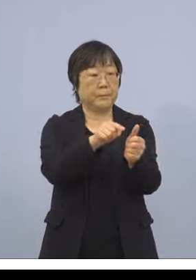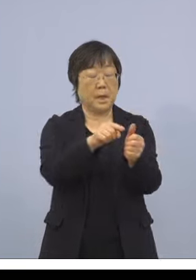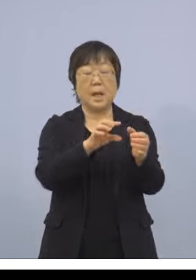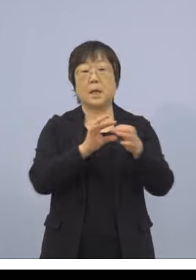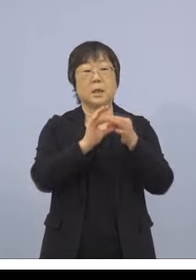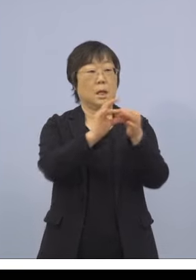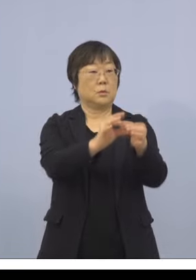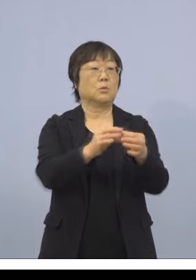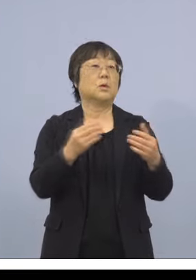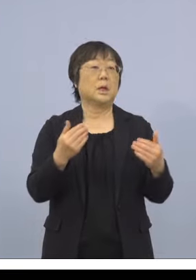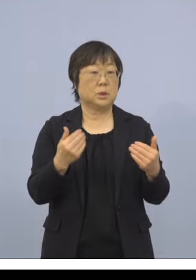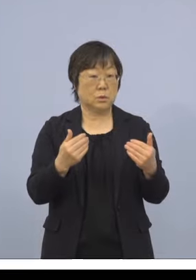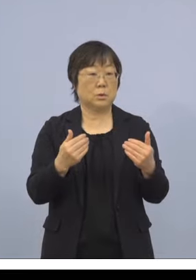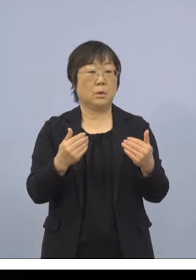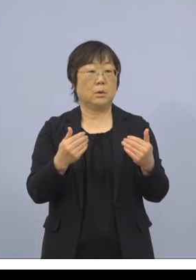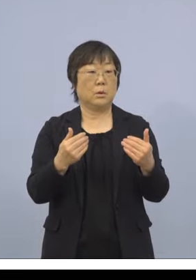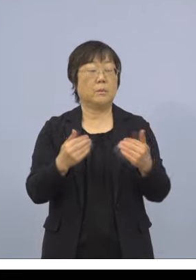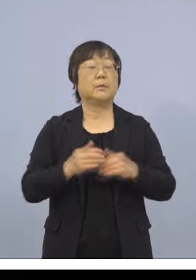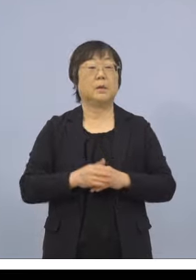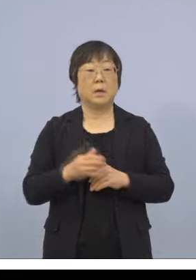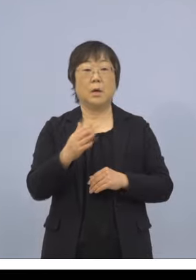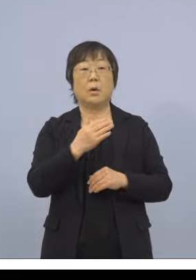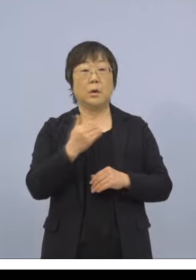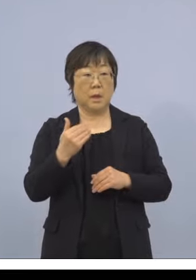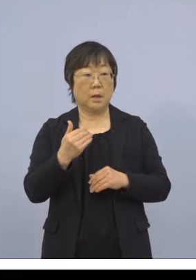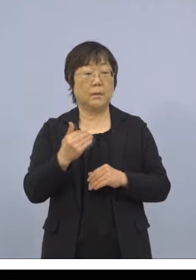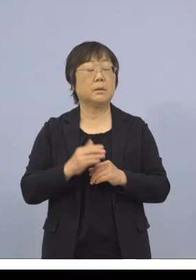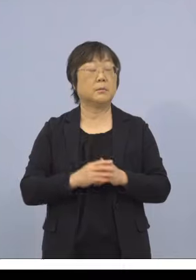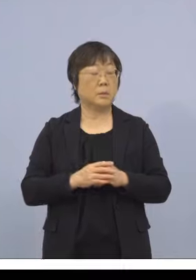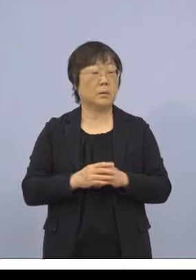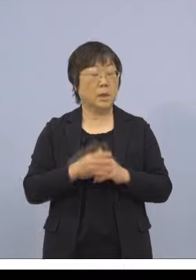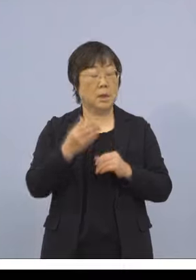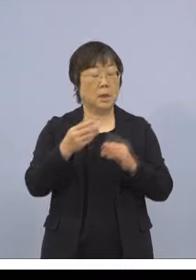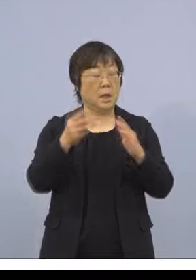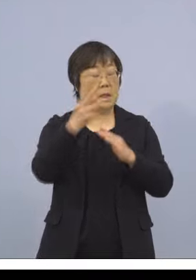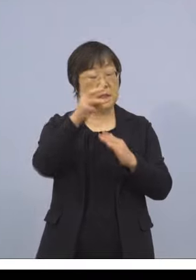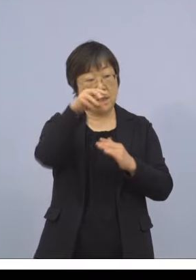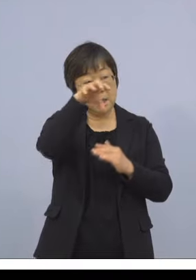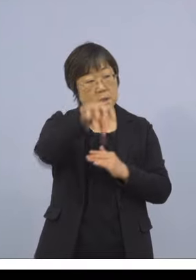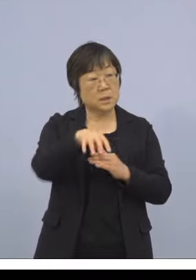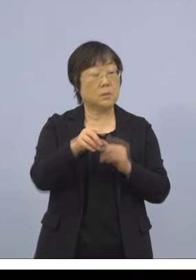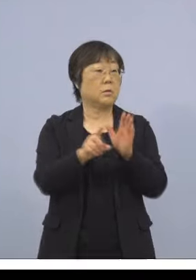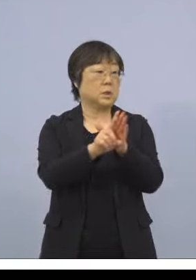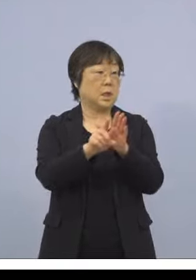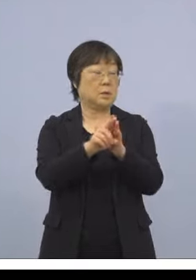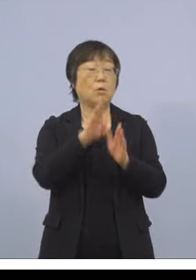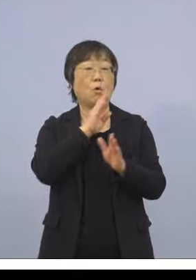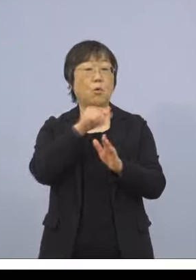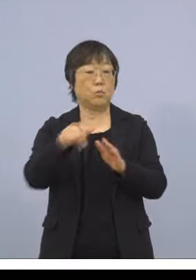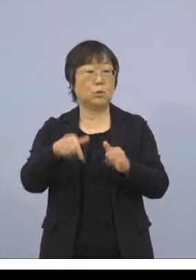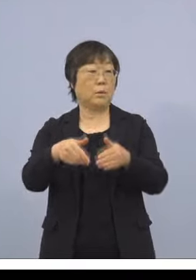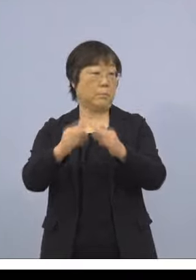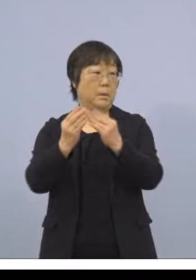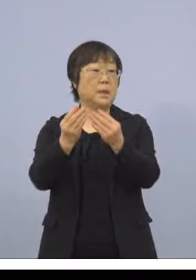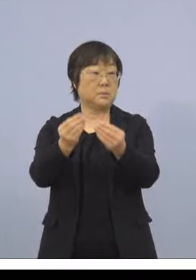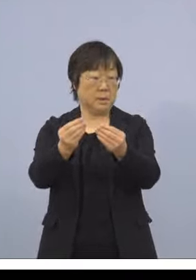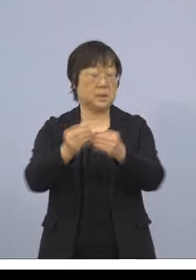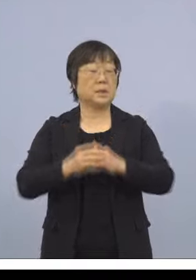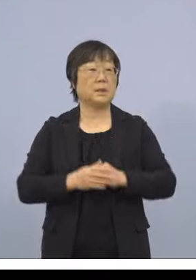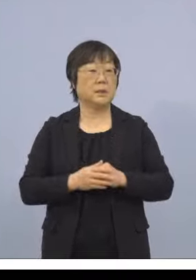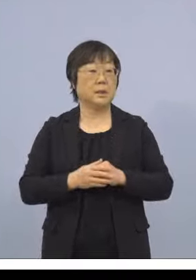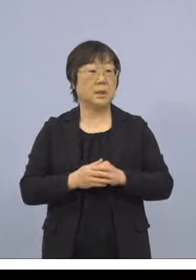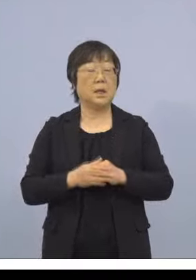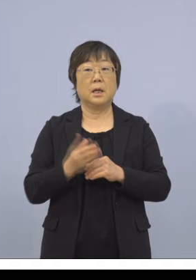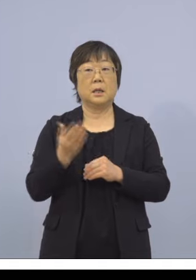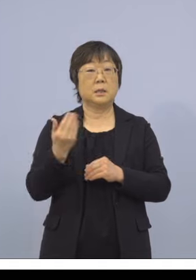継続すると、こういう中、我々も被災地支援対策の本部を作らせていただいておりますが、